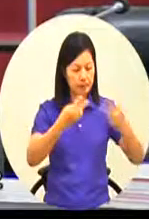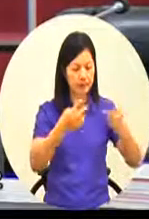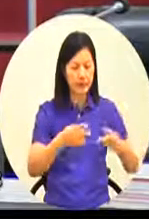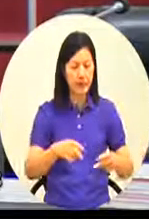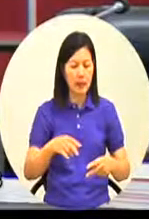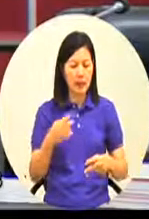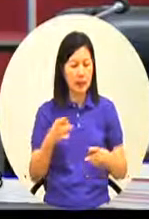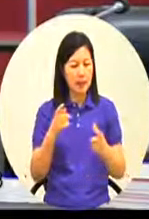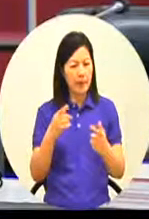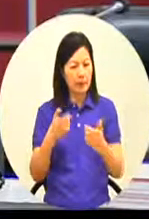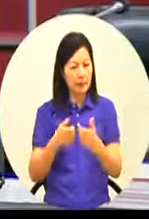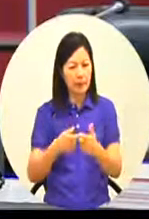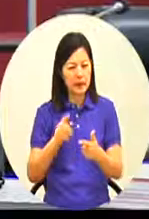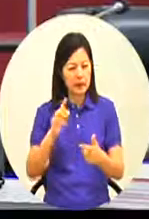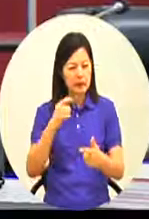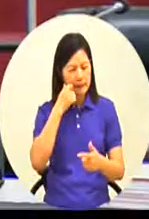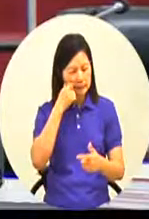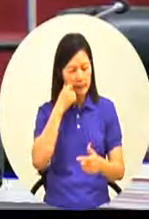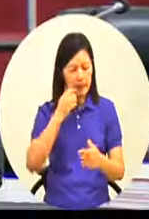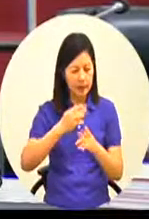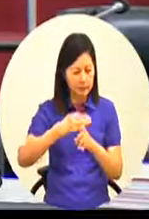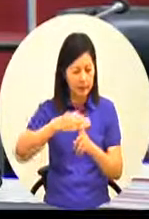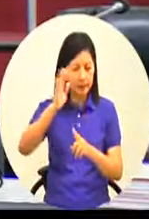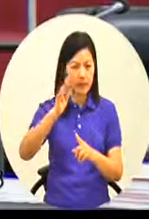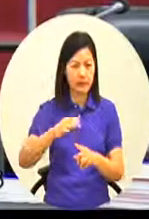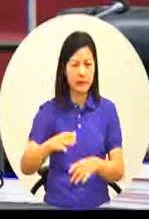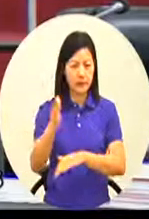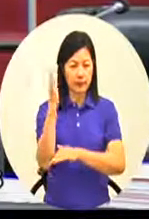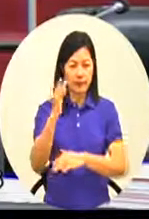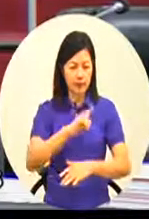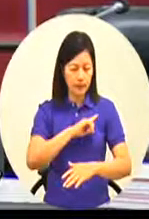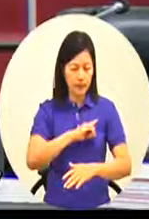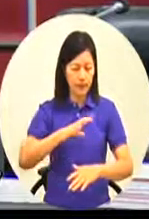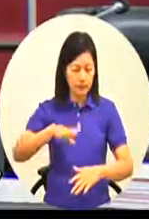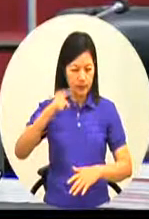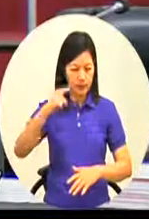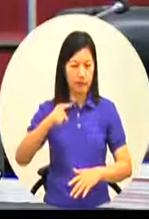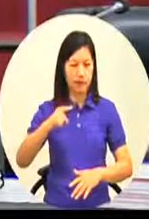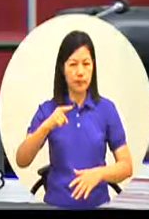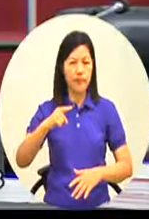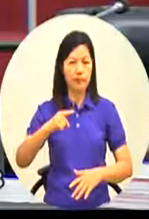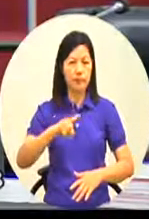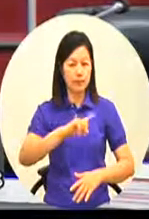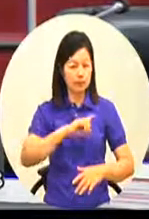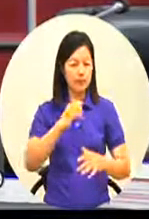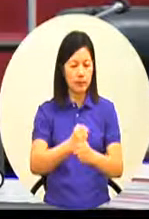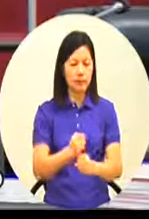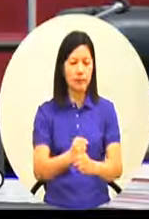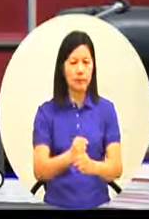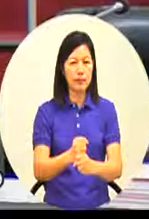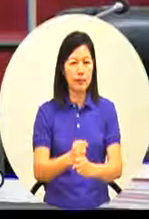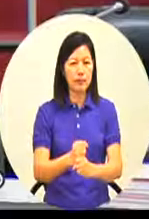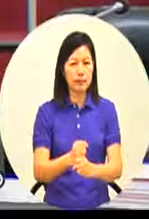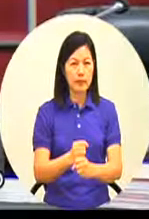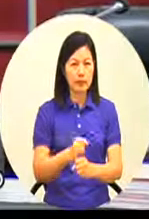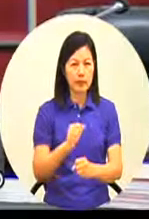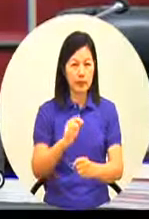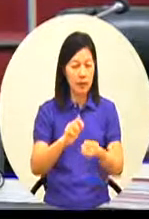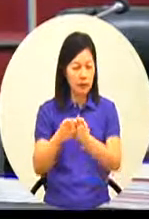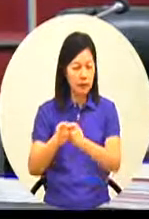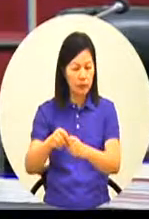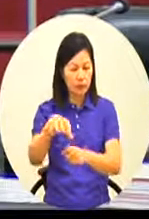高。所以能不能政府先主动来做？政府主动来做，将当地的所有的这些公共